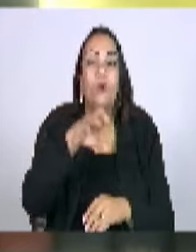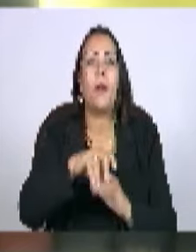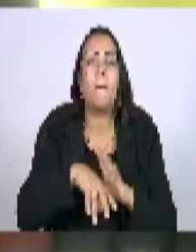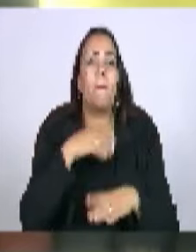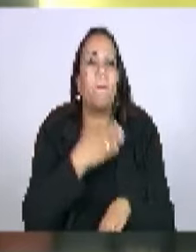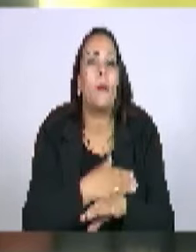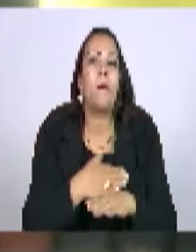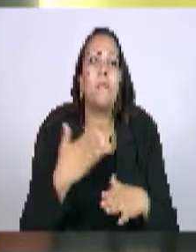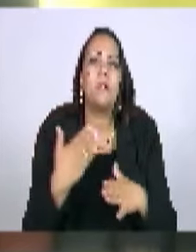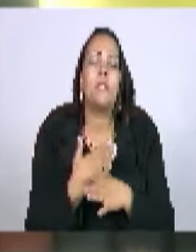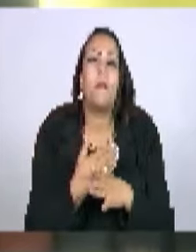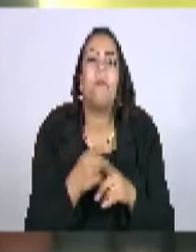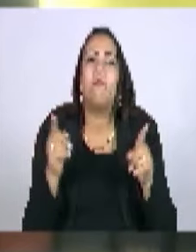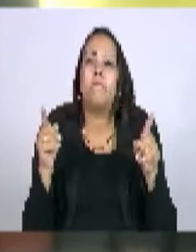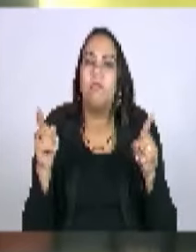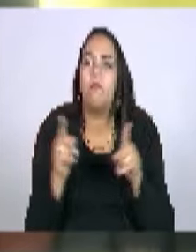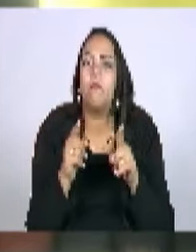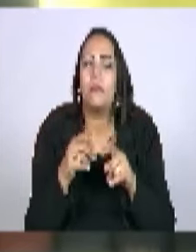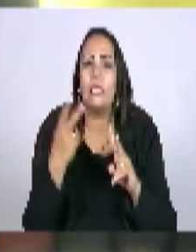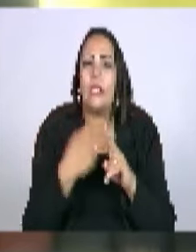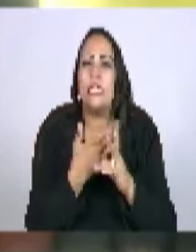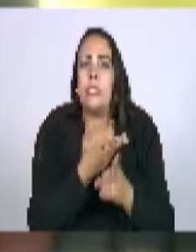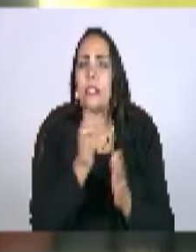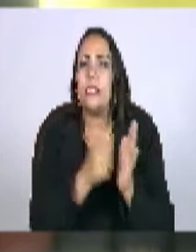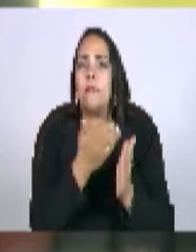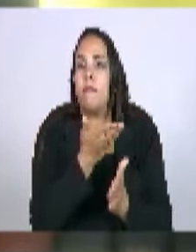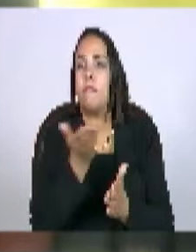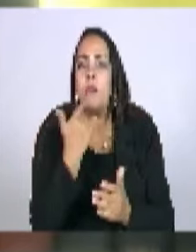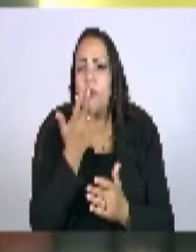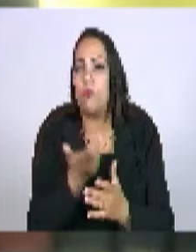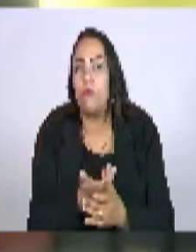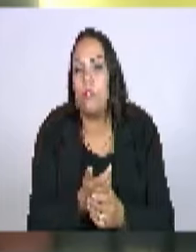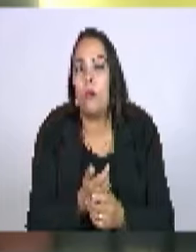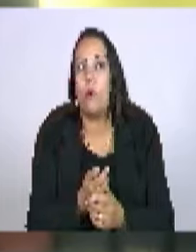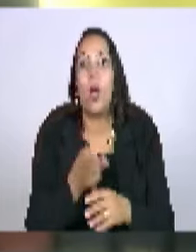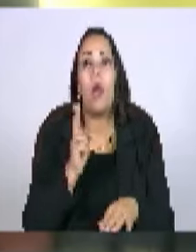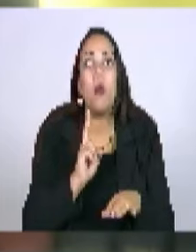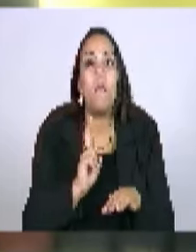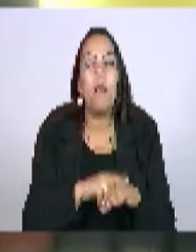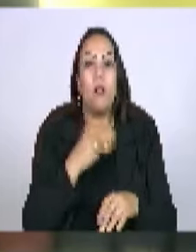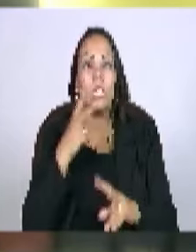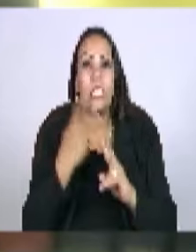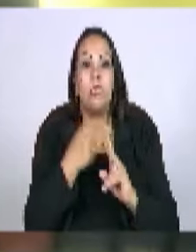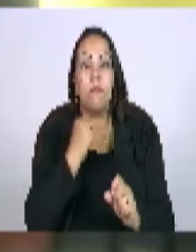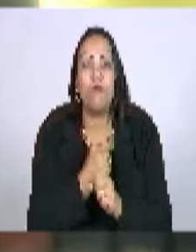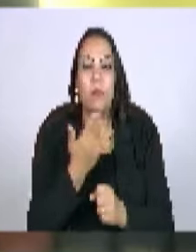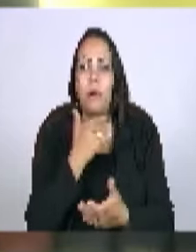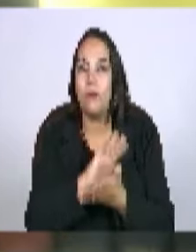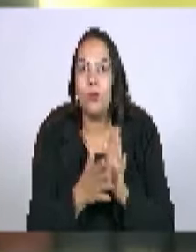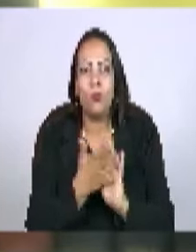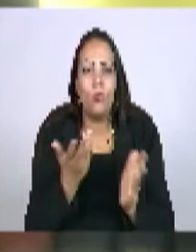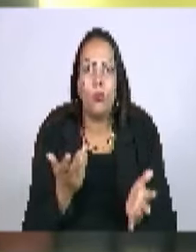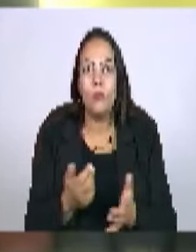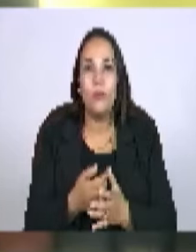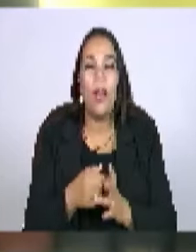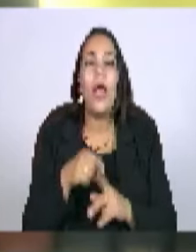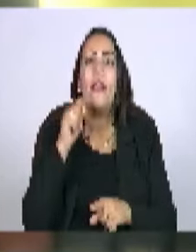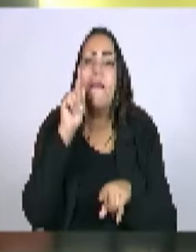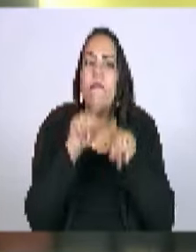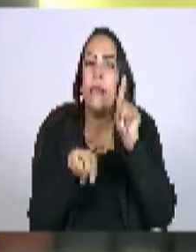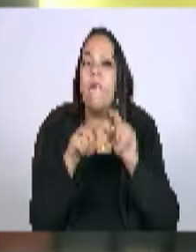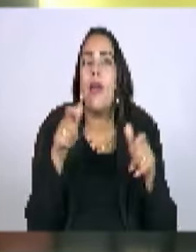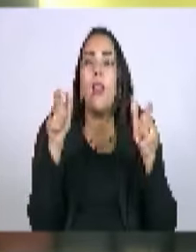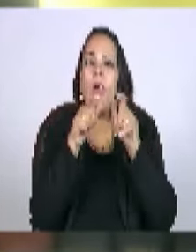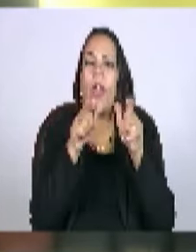نقص السكان والدول اللي بتعاني من نقص الايد العامله في لجان